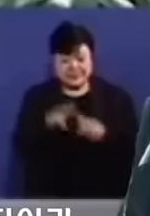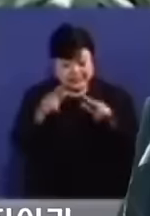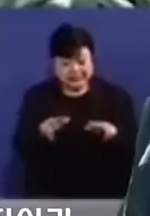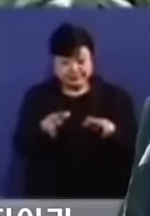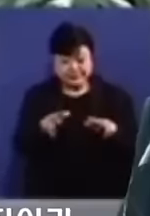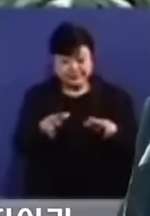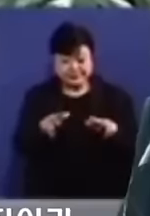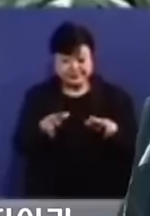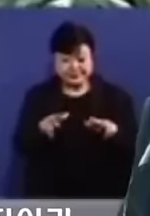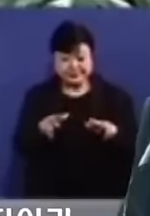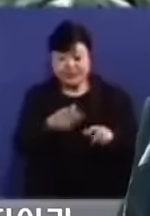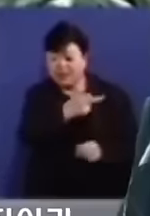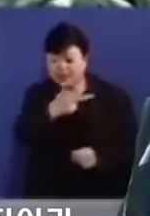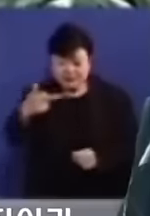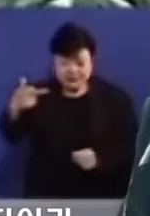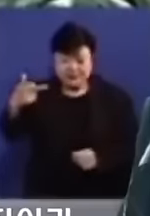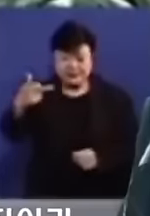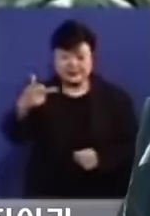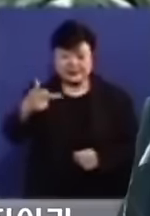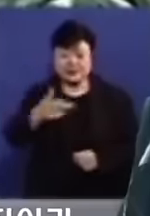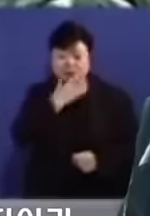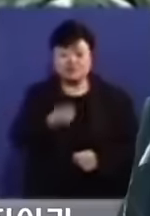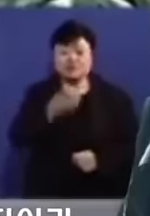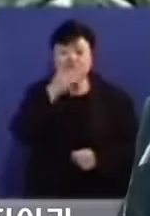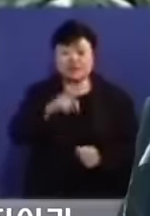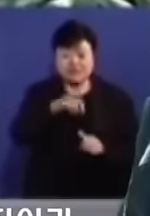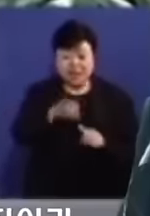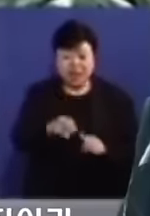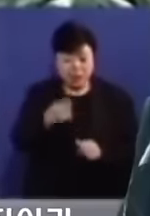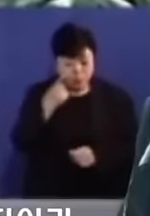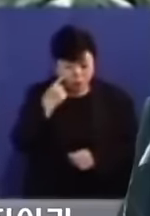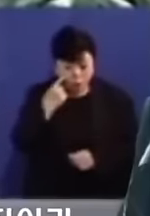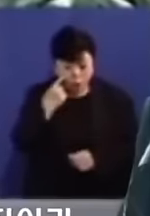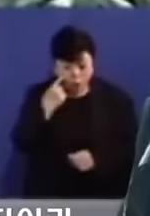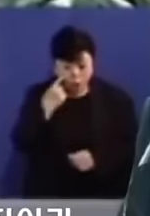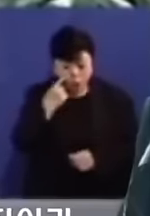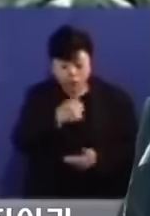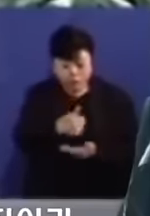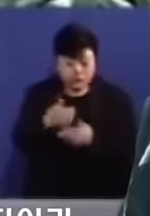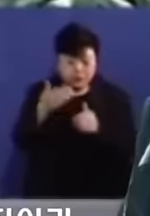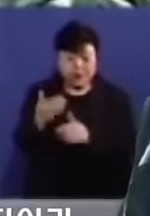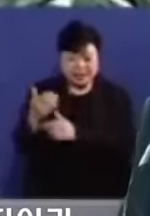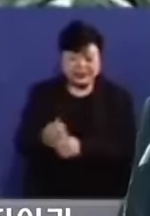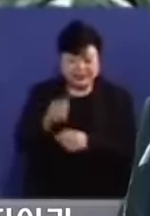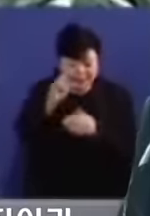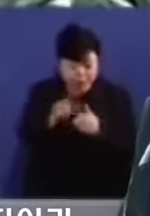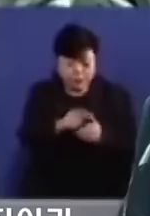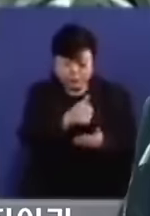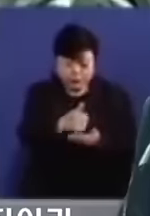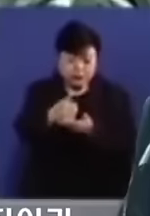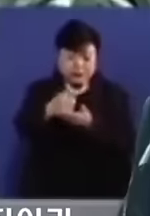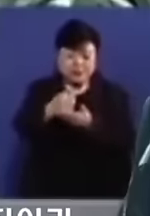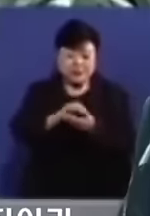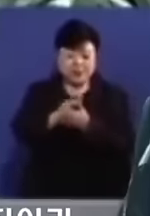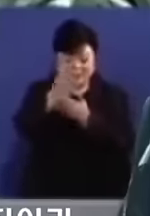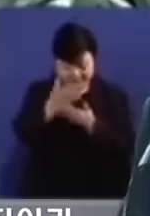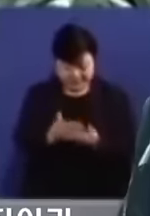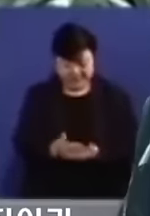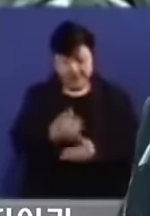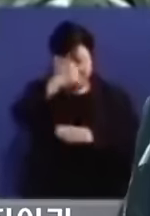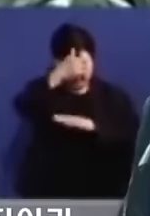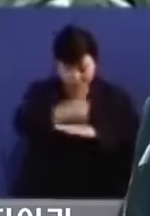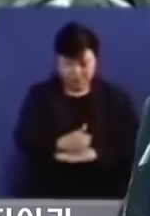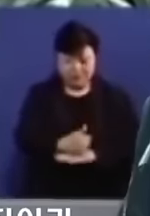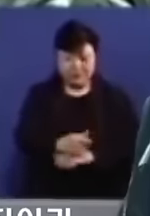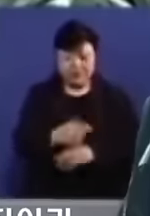현재 내게 큰 불행과 재앙같이 보여도 주님께 의지하면 주님은 그것을 변화시켜서